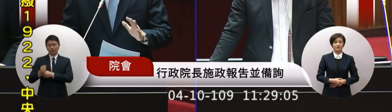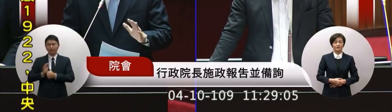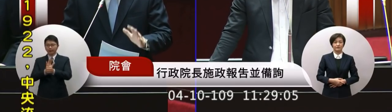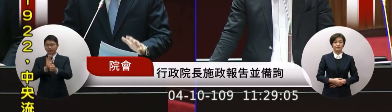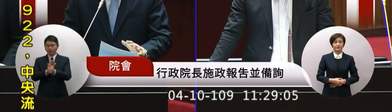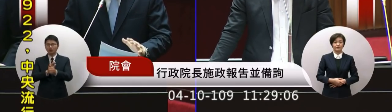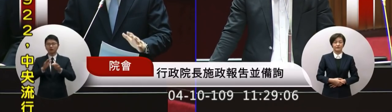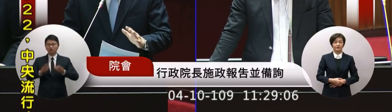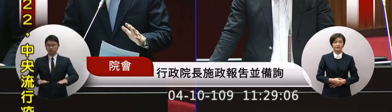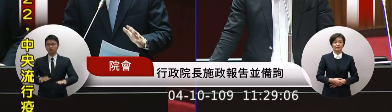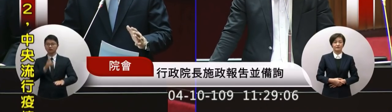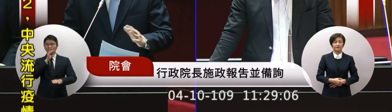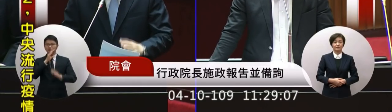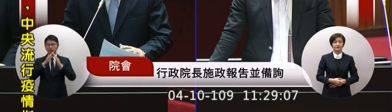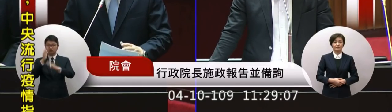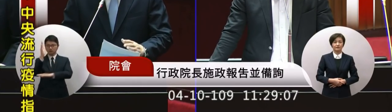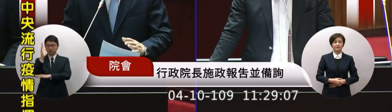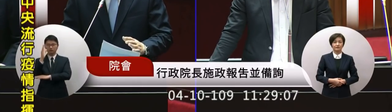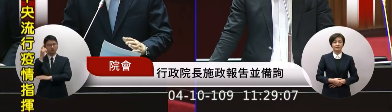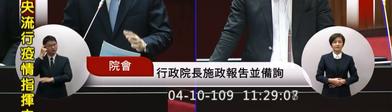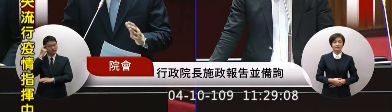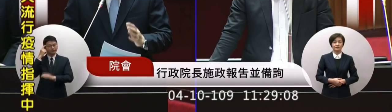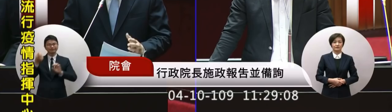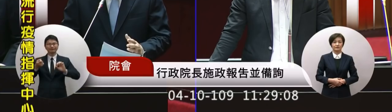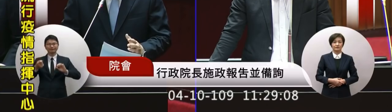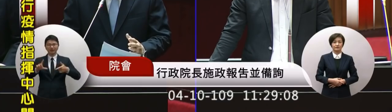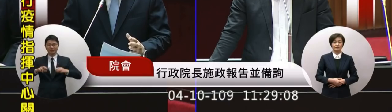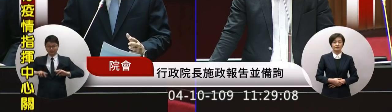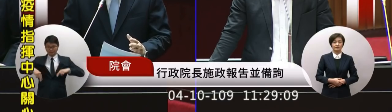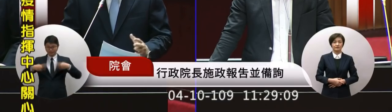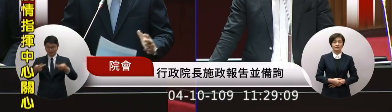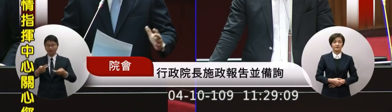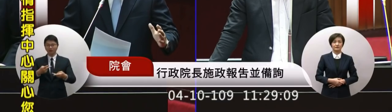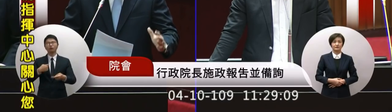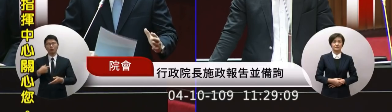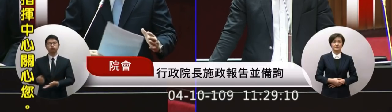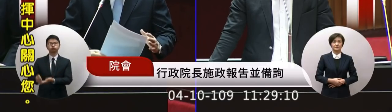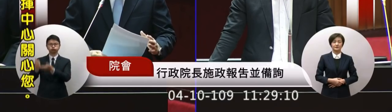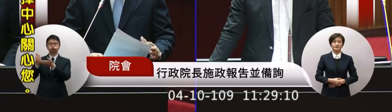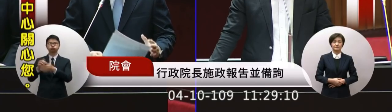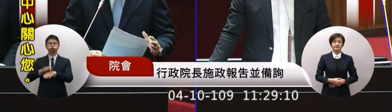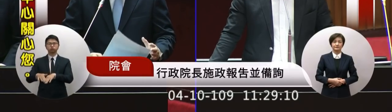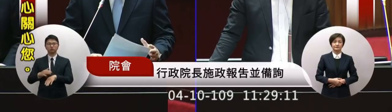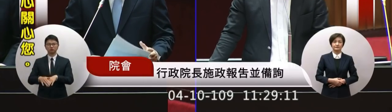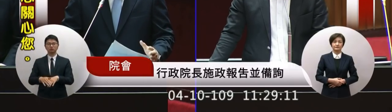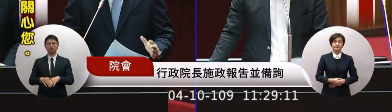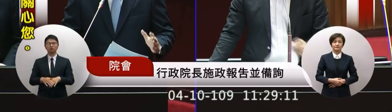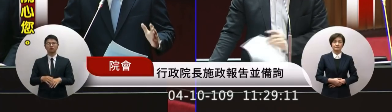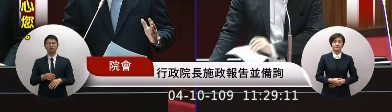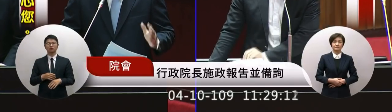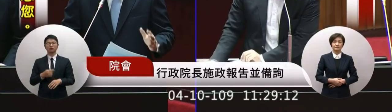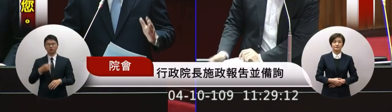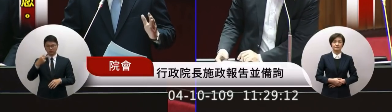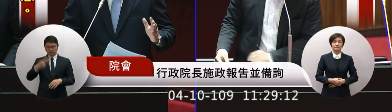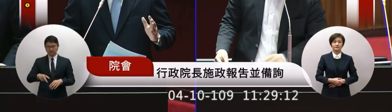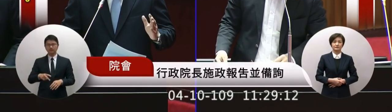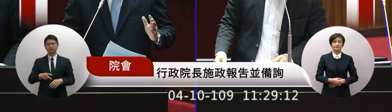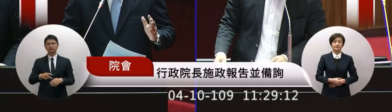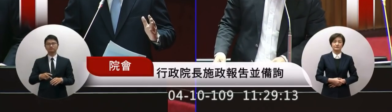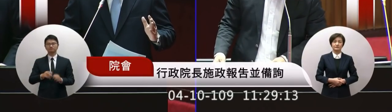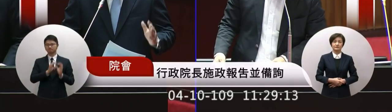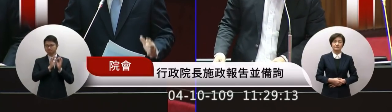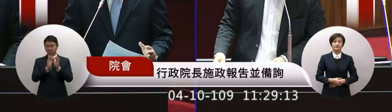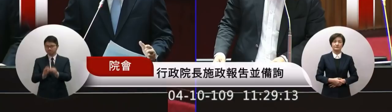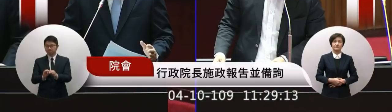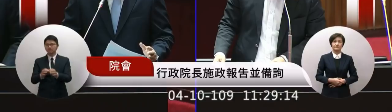当然即马市政府伊的立场有改变，啊，我嘛较尊重，啊，但是大家就是爱搁进一步。来做一寡